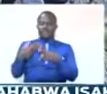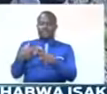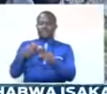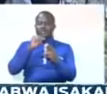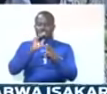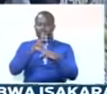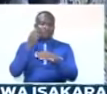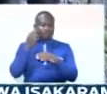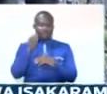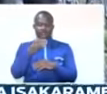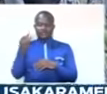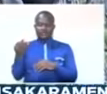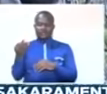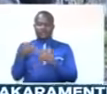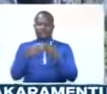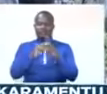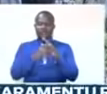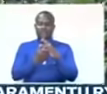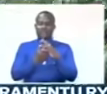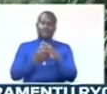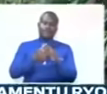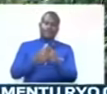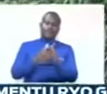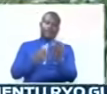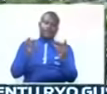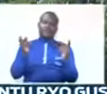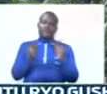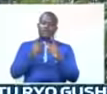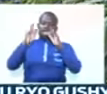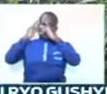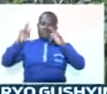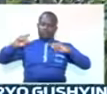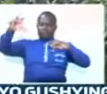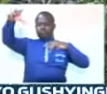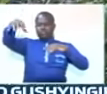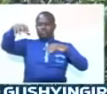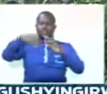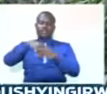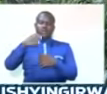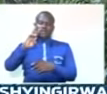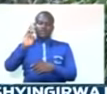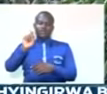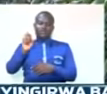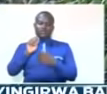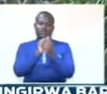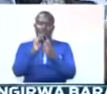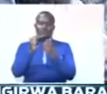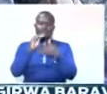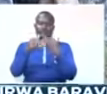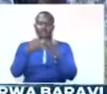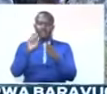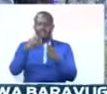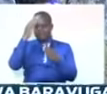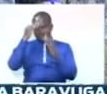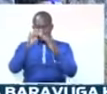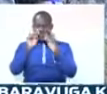kitageze ku mezi atatu twatangira gukora campsite hano hejuru mwabonye n'ubwiherero ndetse n'ibindi bintu byose byabikeneye kugira